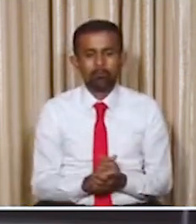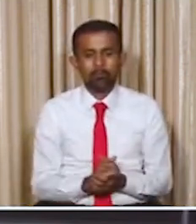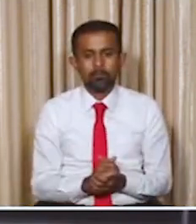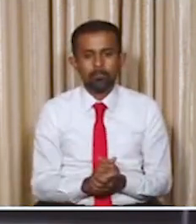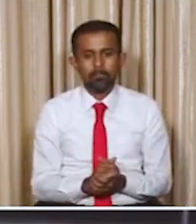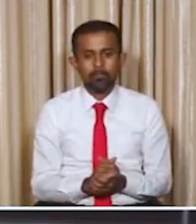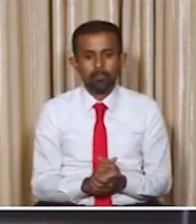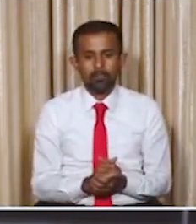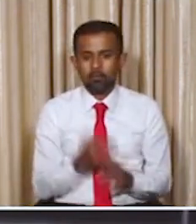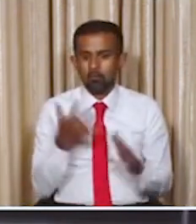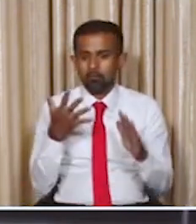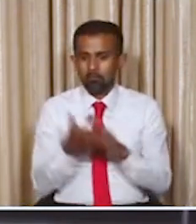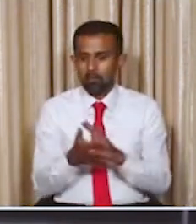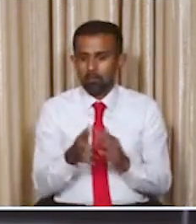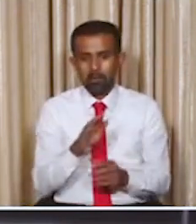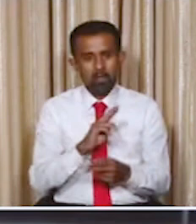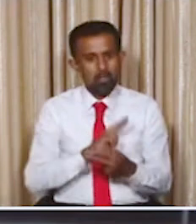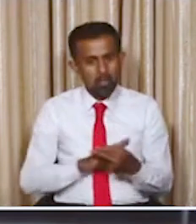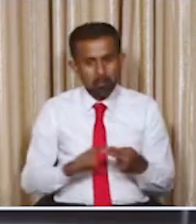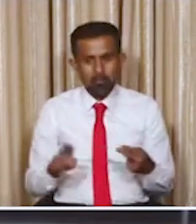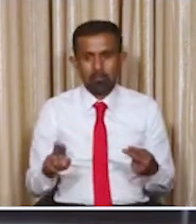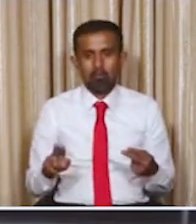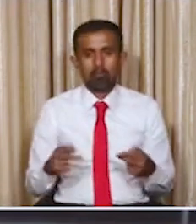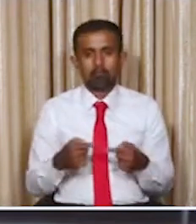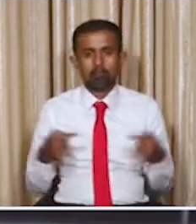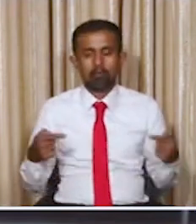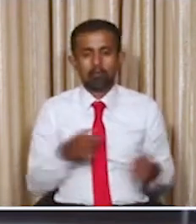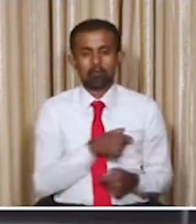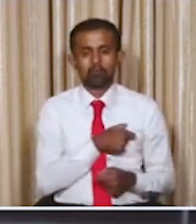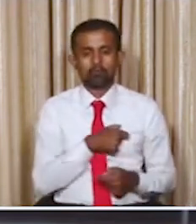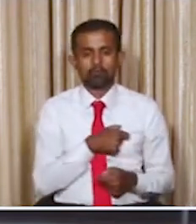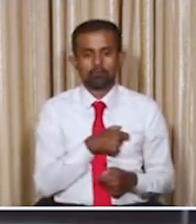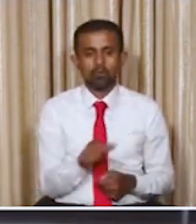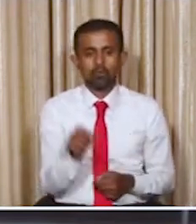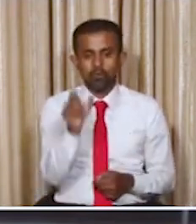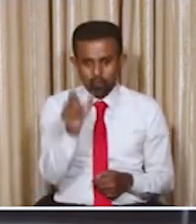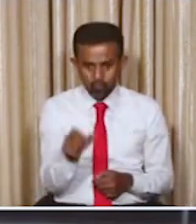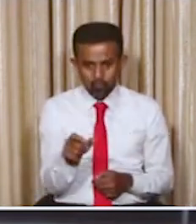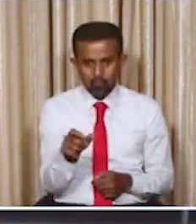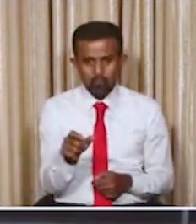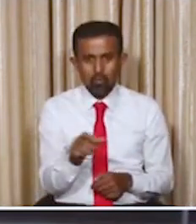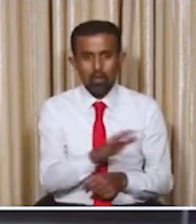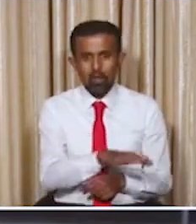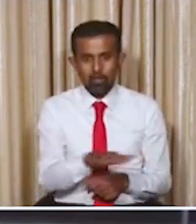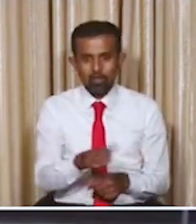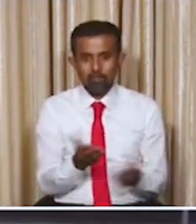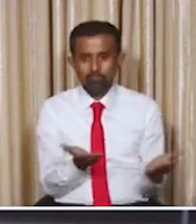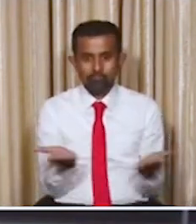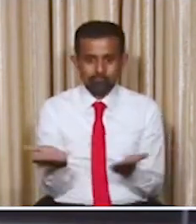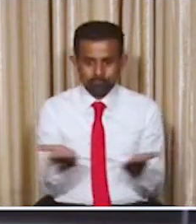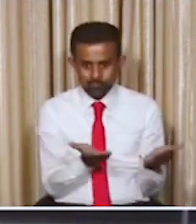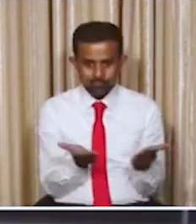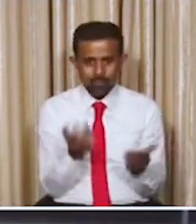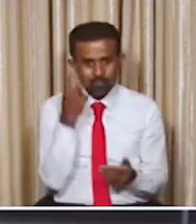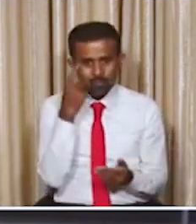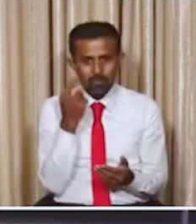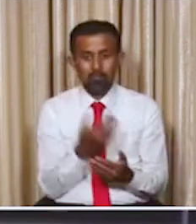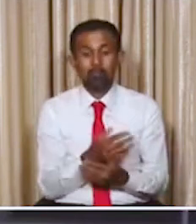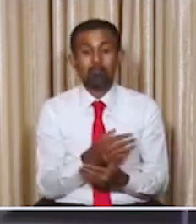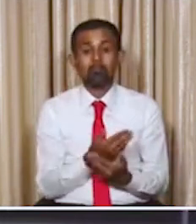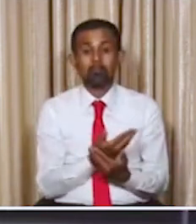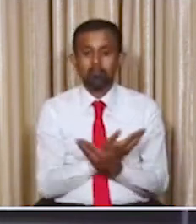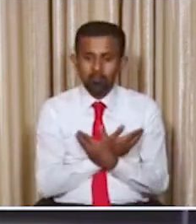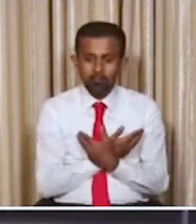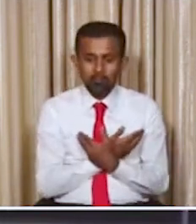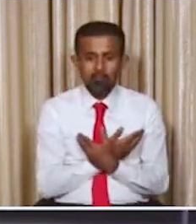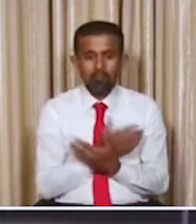ඒ හින්දා ඒ වරදක් කරන්න එපා කරුණා කරලා විපක්ෂ නායකතුමා ඔබතුමත් දැන් දරු සුරතල් බන්න කෙනෙක් මම ඇත්තටම හදවතින්ම